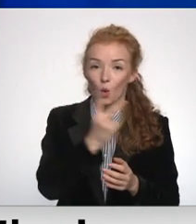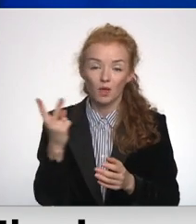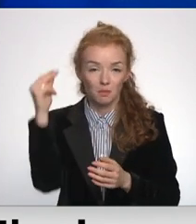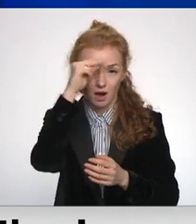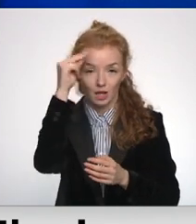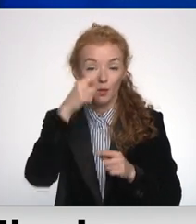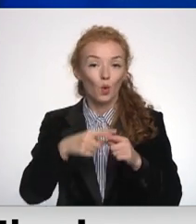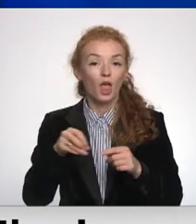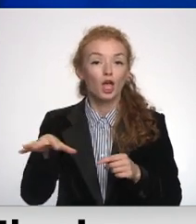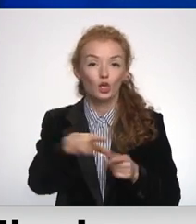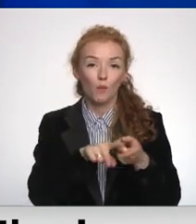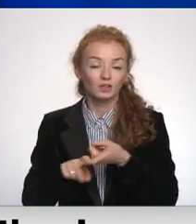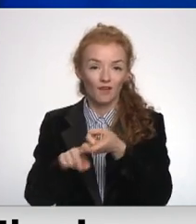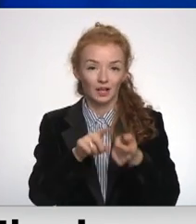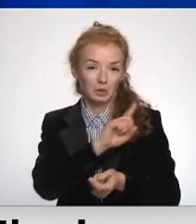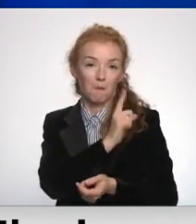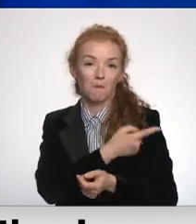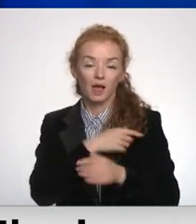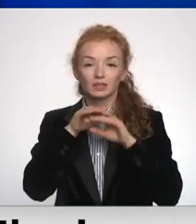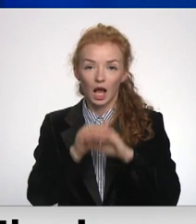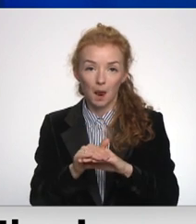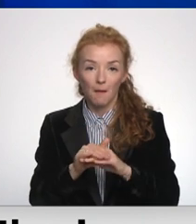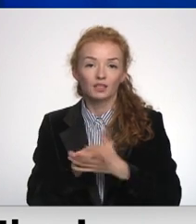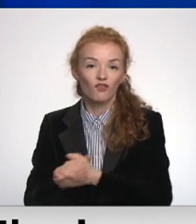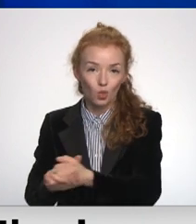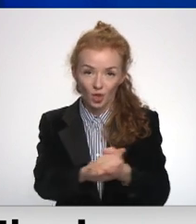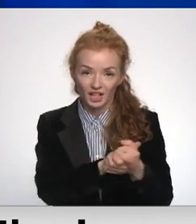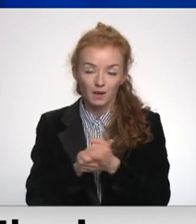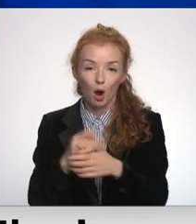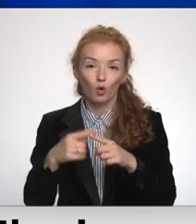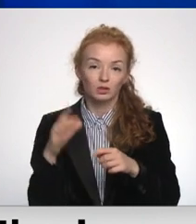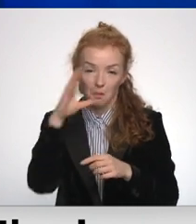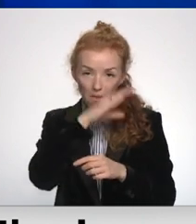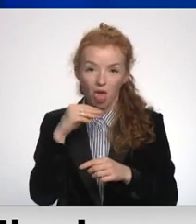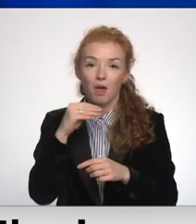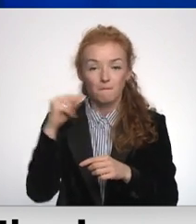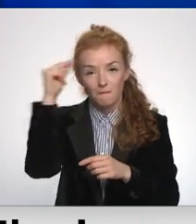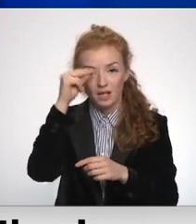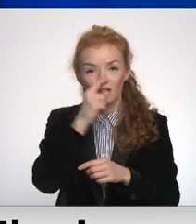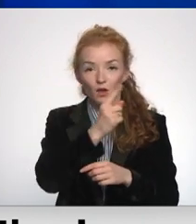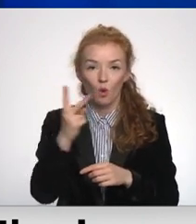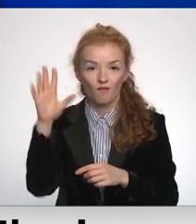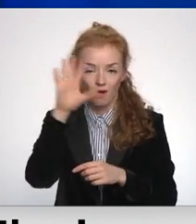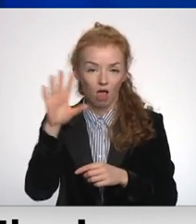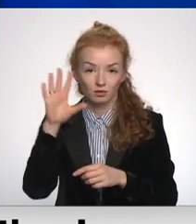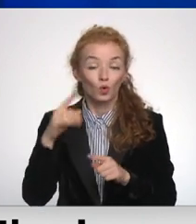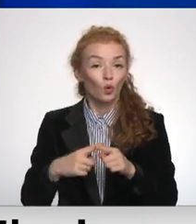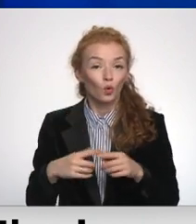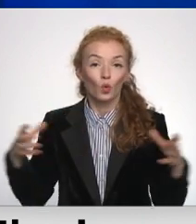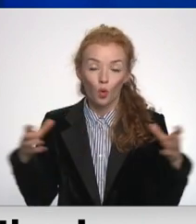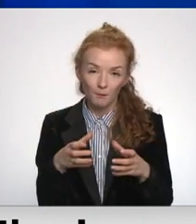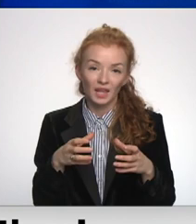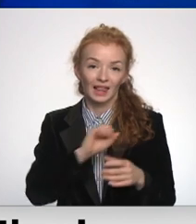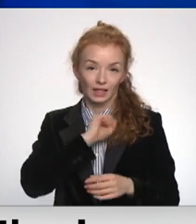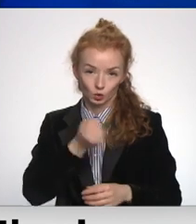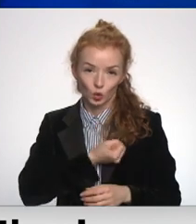un Eiropas Savienības spēks paliek tās vienotība un arī spēja valstīm mācīties citai no citas un kopīgi